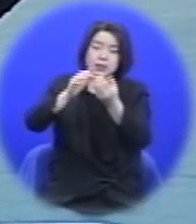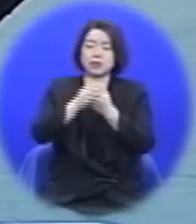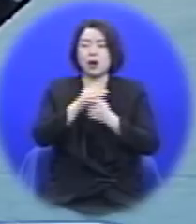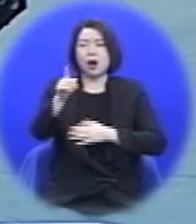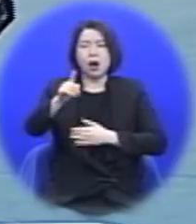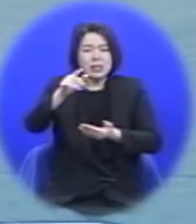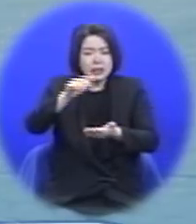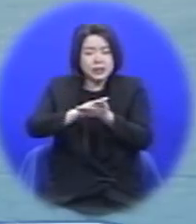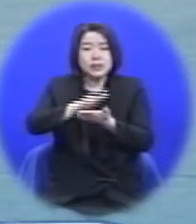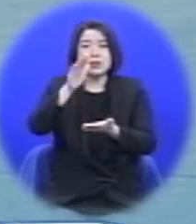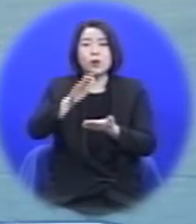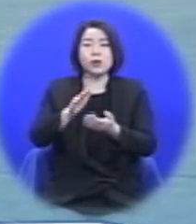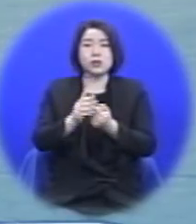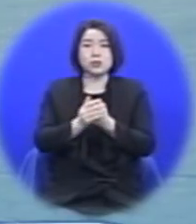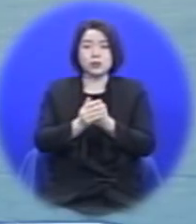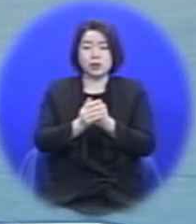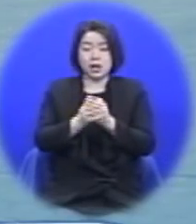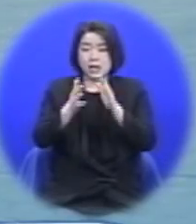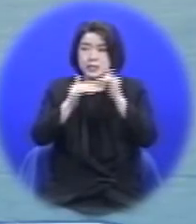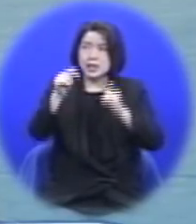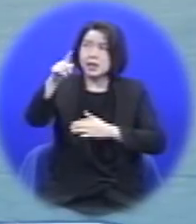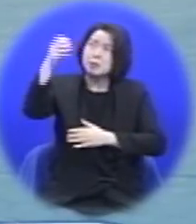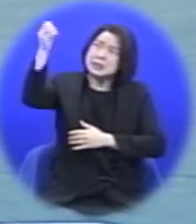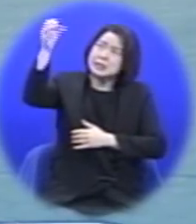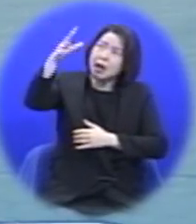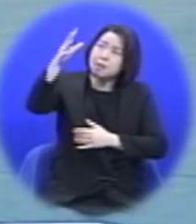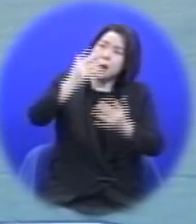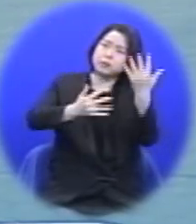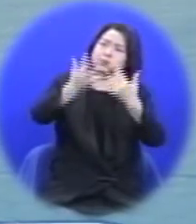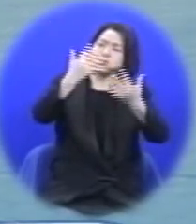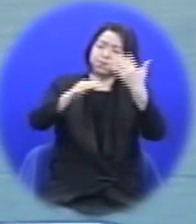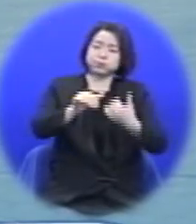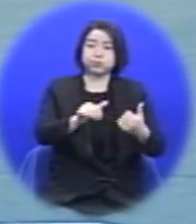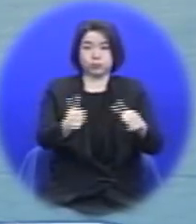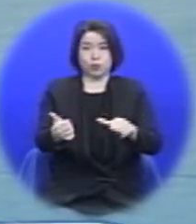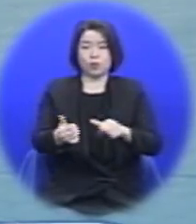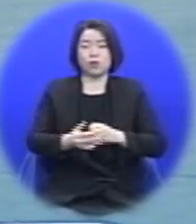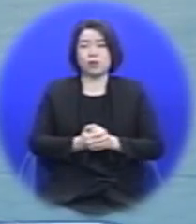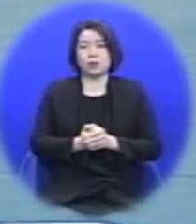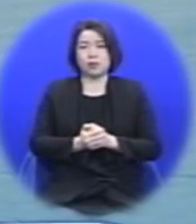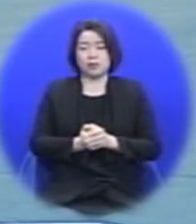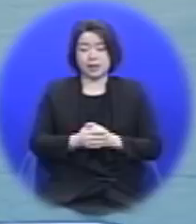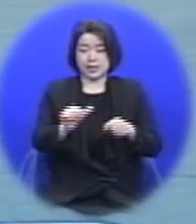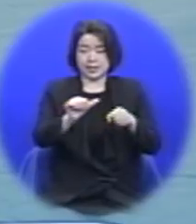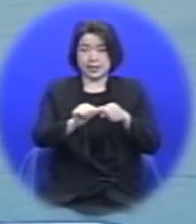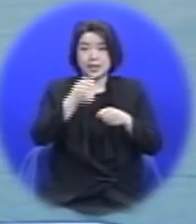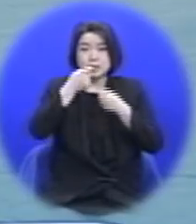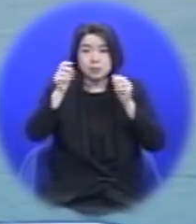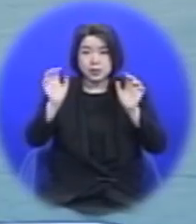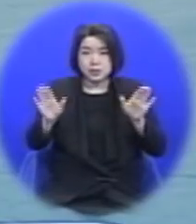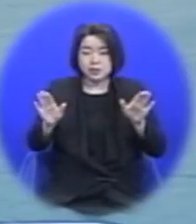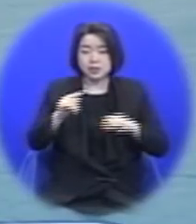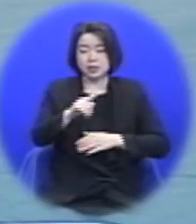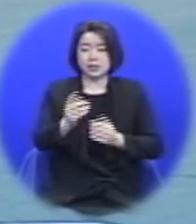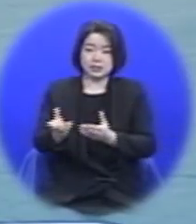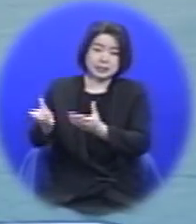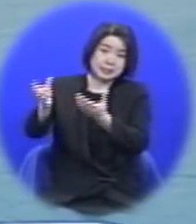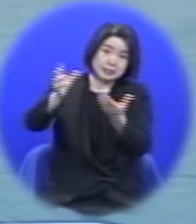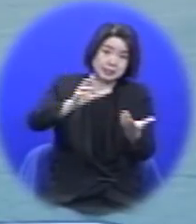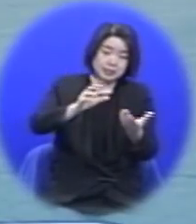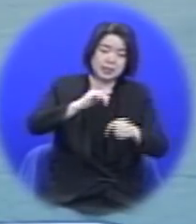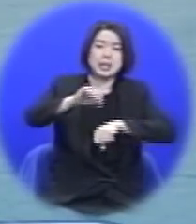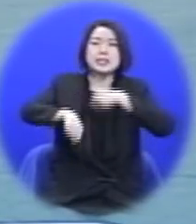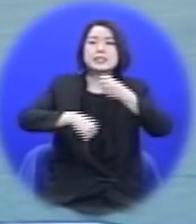너무너무 뜨거워져서 사람들이 그 햇빛에 다 죽게 됩니다. 다섯 번째 천사가 그 대접을